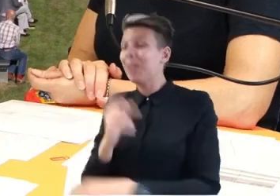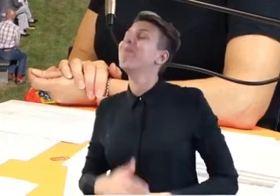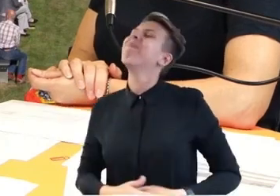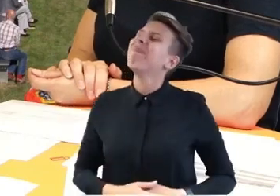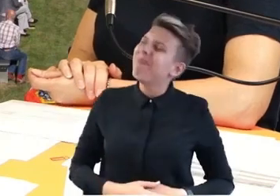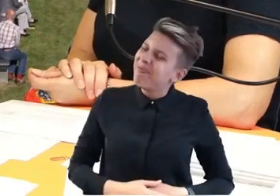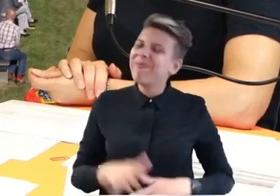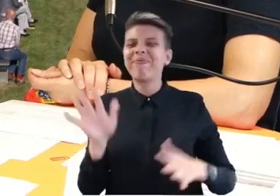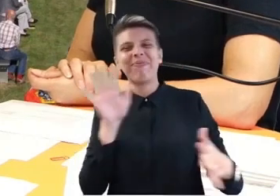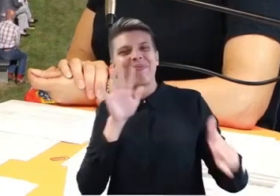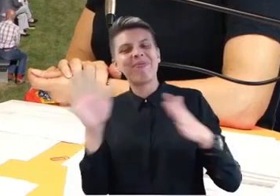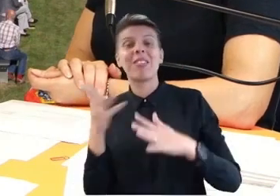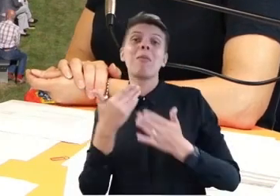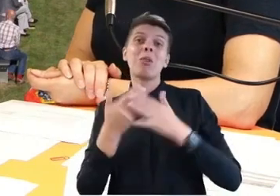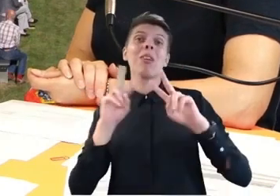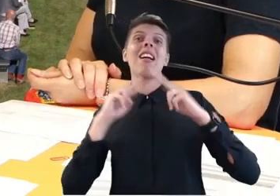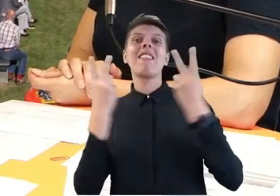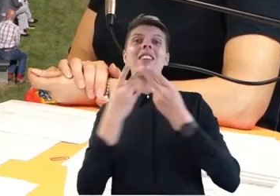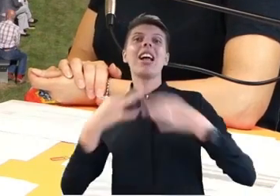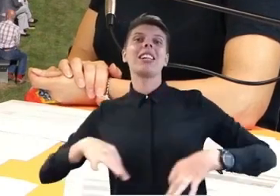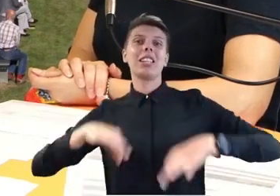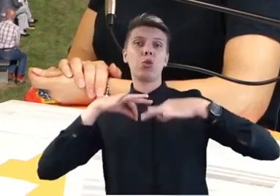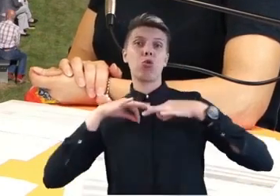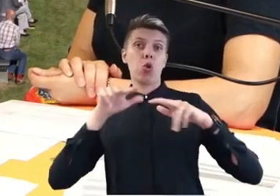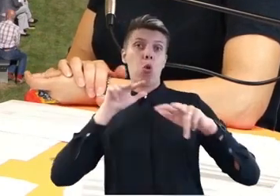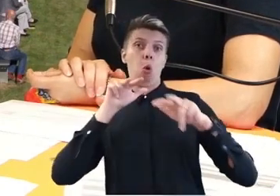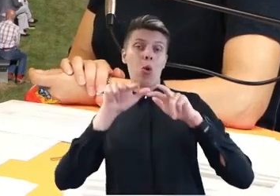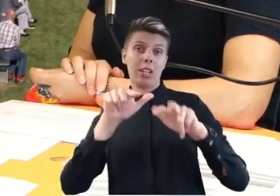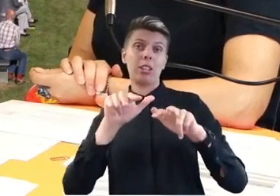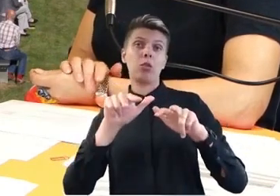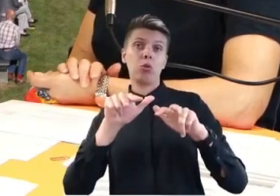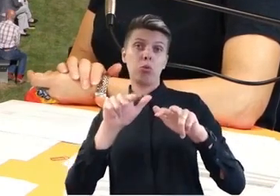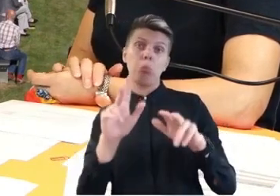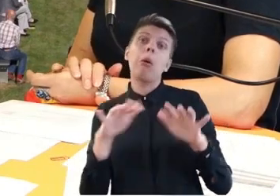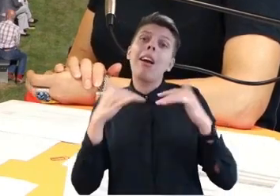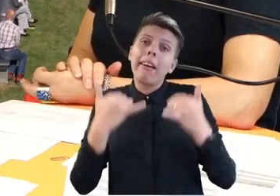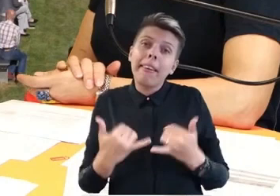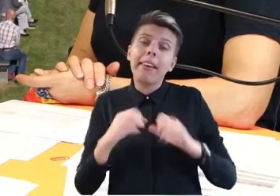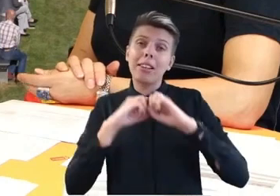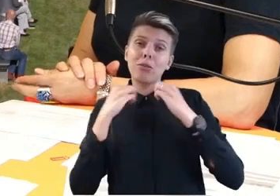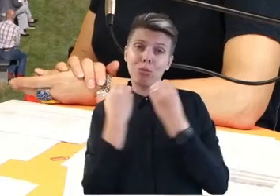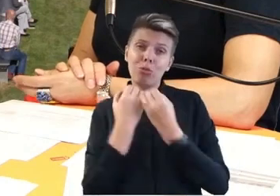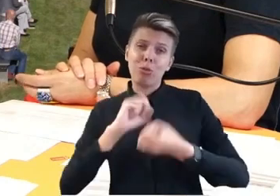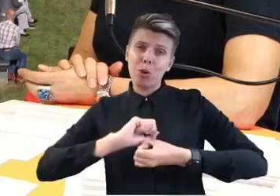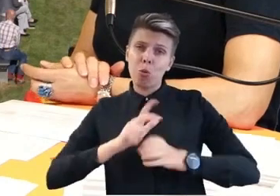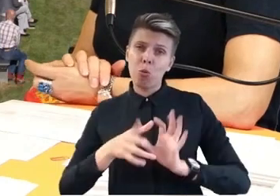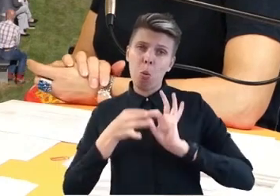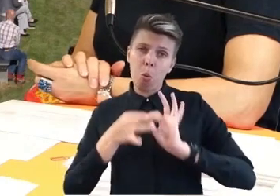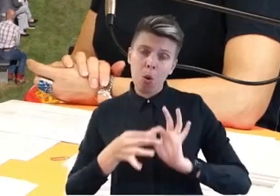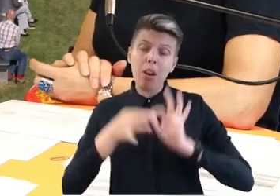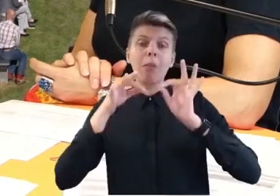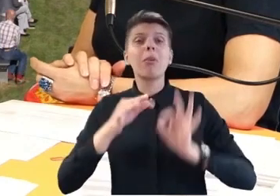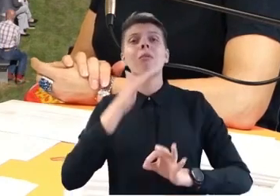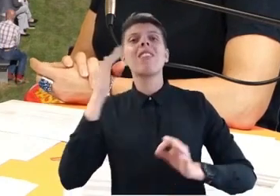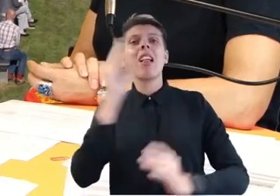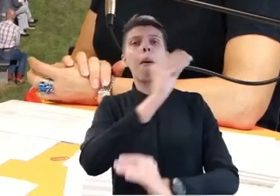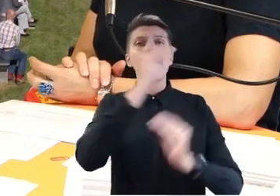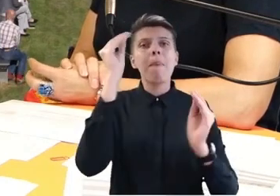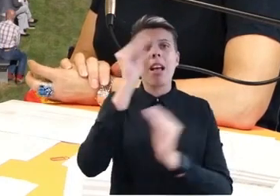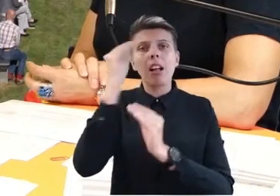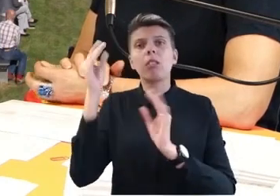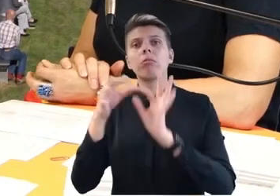der weltgesundheitsorganisation gerade in der aktuellen lage kommt es so eine vielzahl von meldungen entweder über die